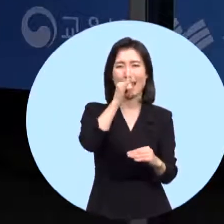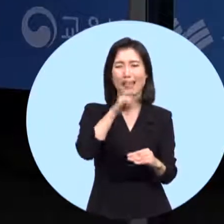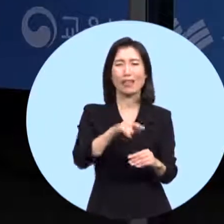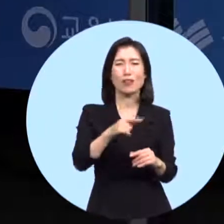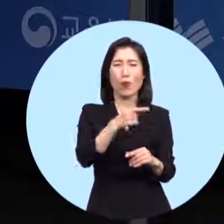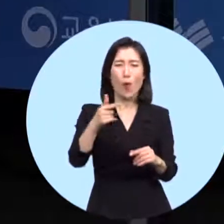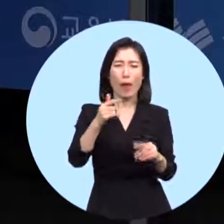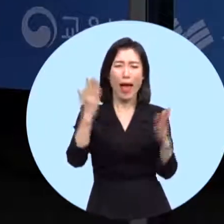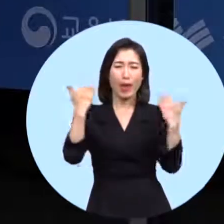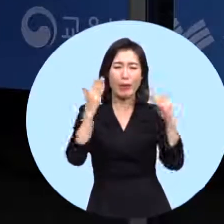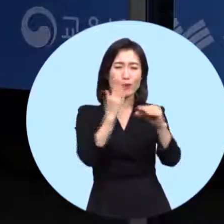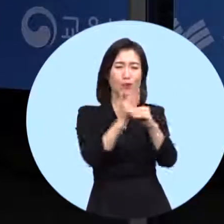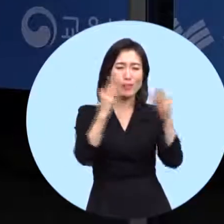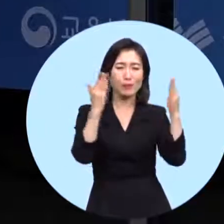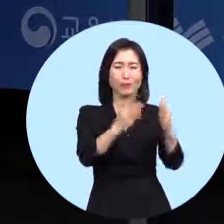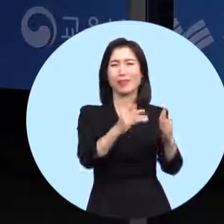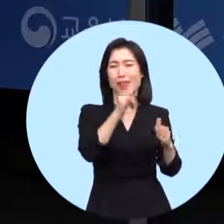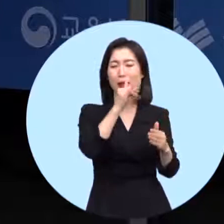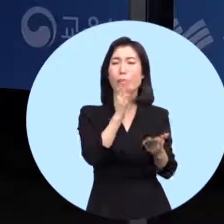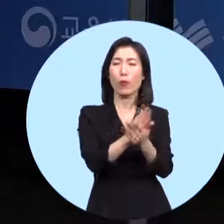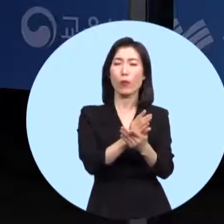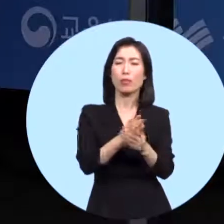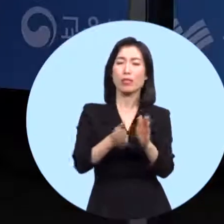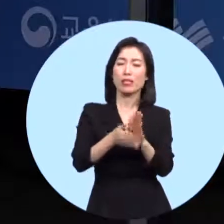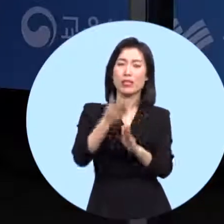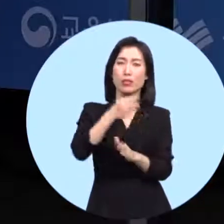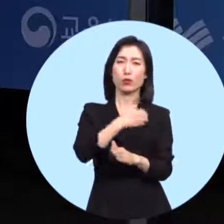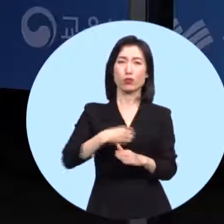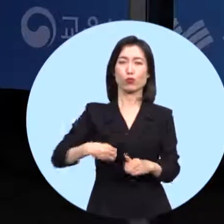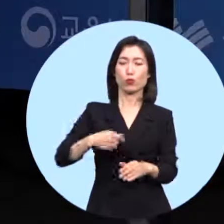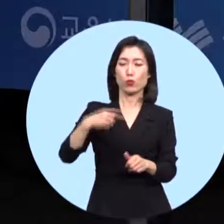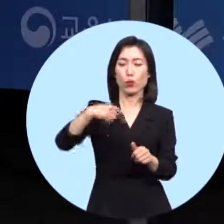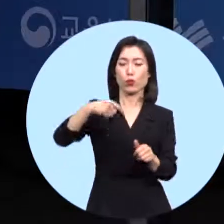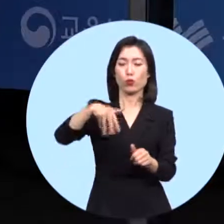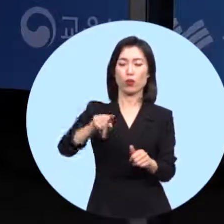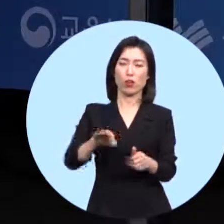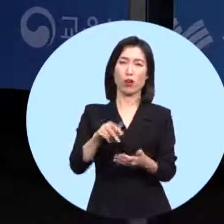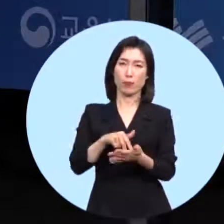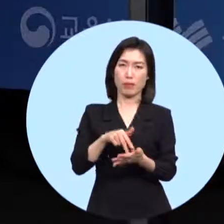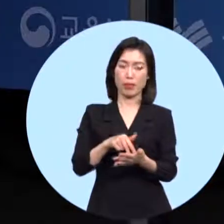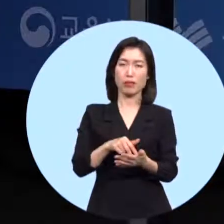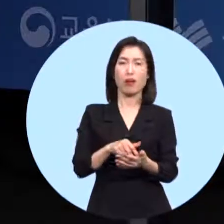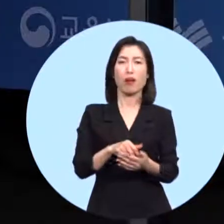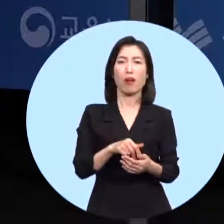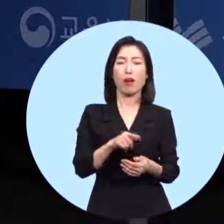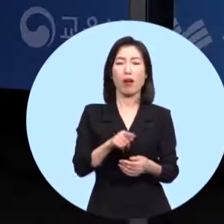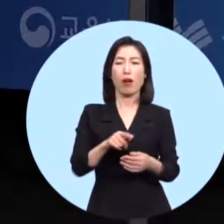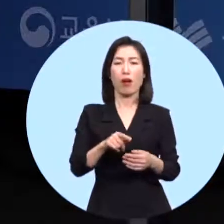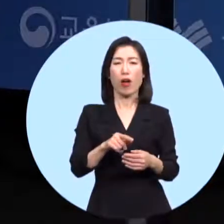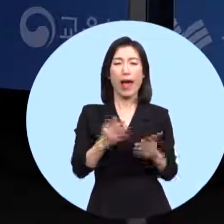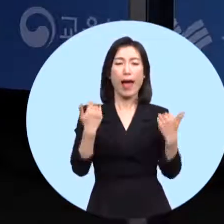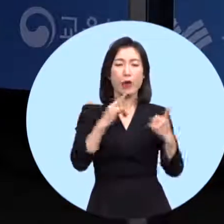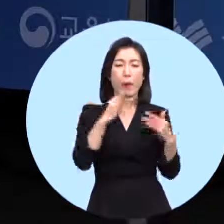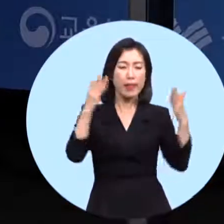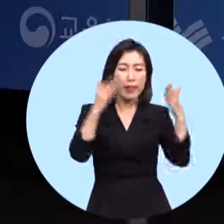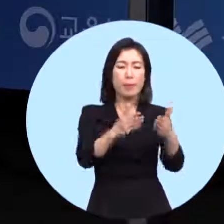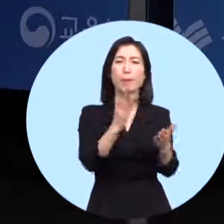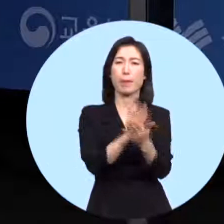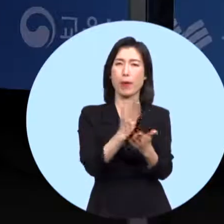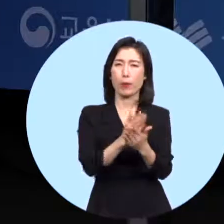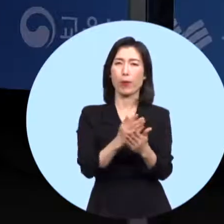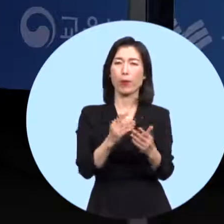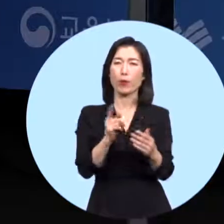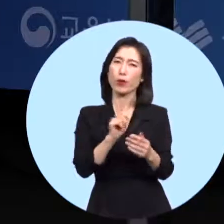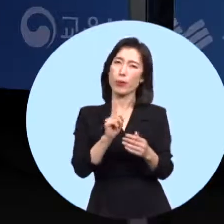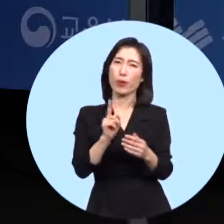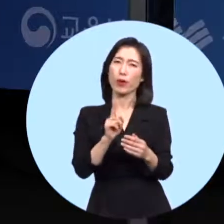좀 벗어나서 시도 시군구 교육청들이 각자의 대상 주민과 학생들, 국민을 대상으로 하는 어떤